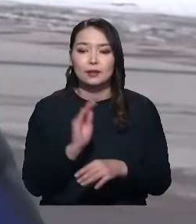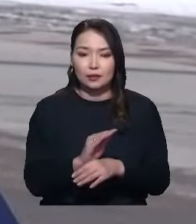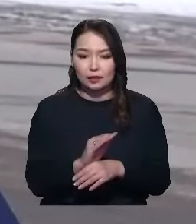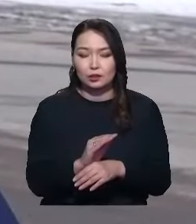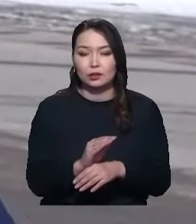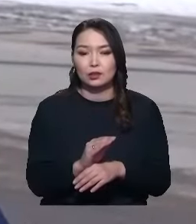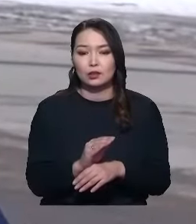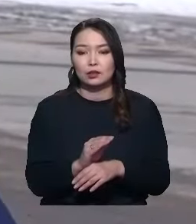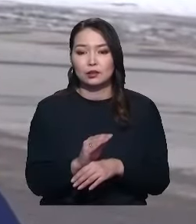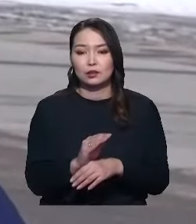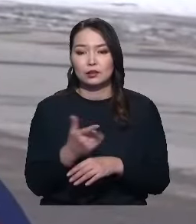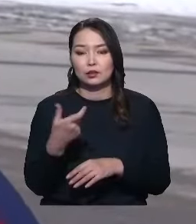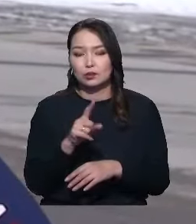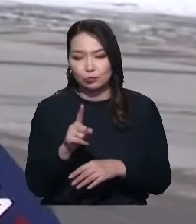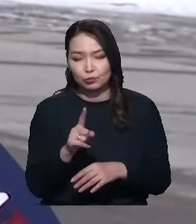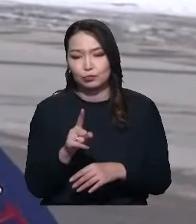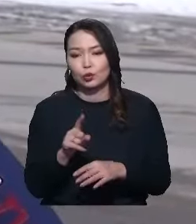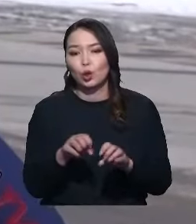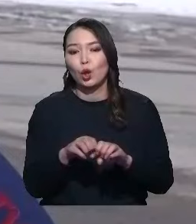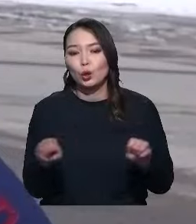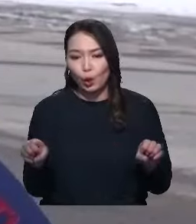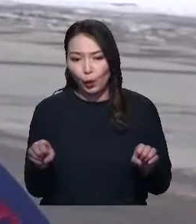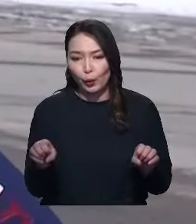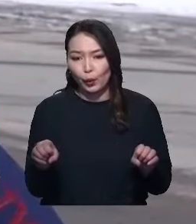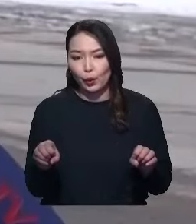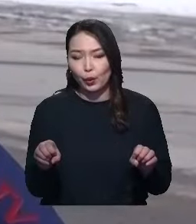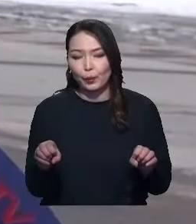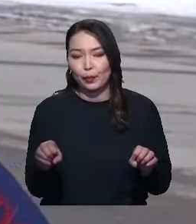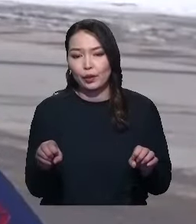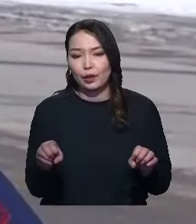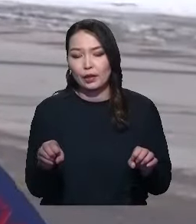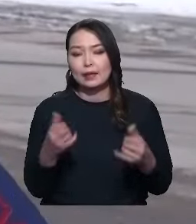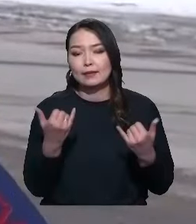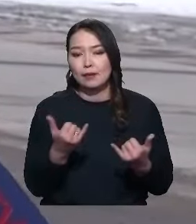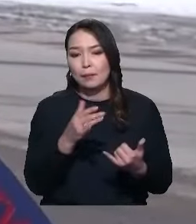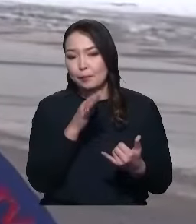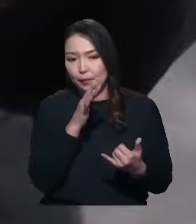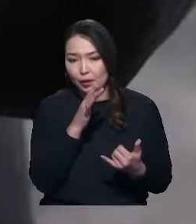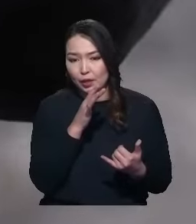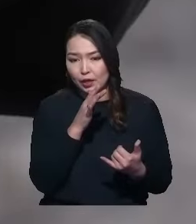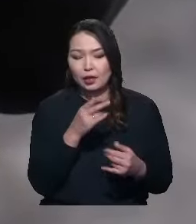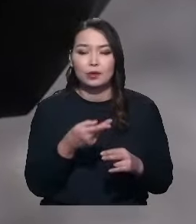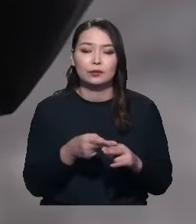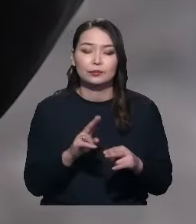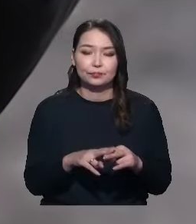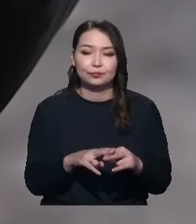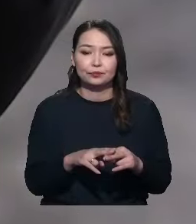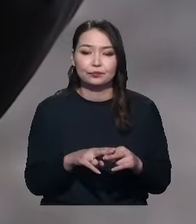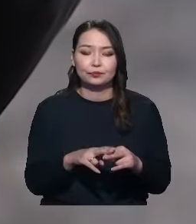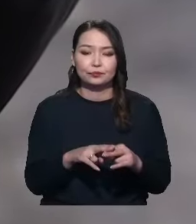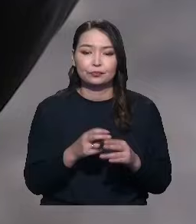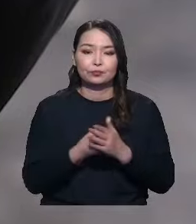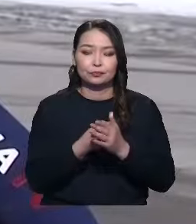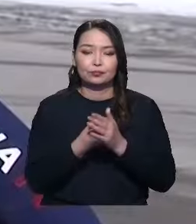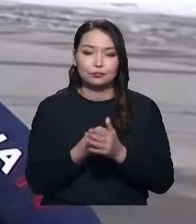врезку газовых труб. И в данный момент в Харойском сельском округе этот вопрос с давлением газа